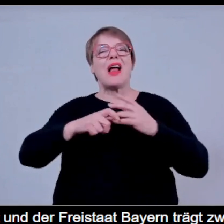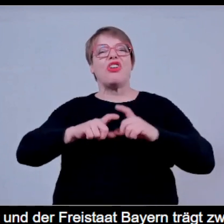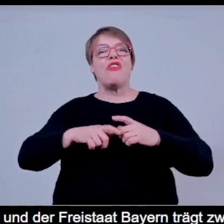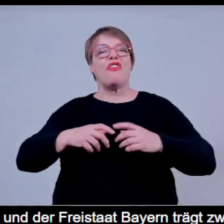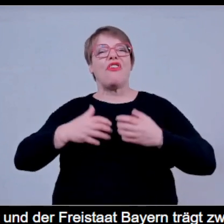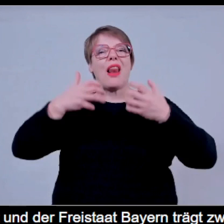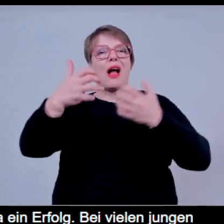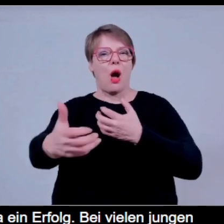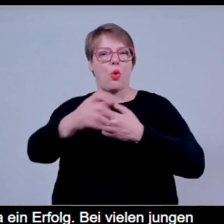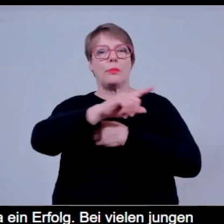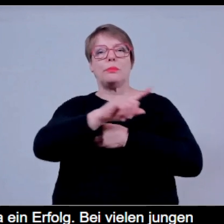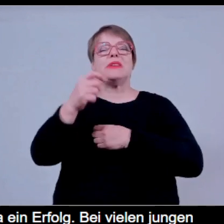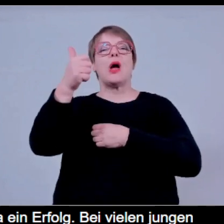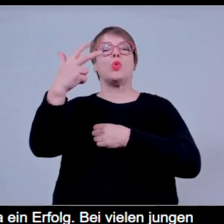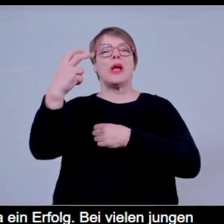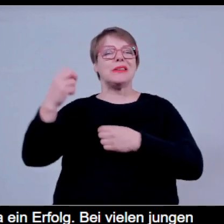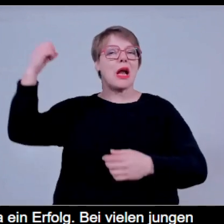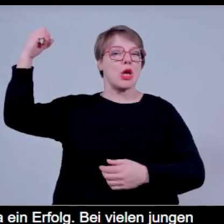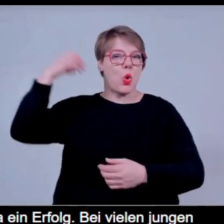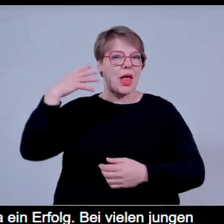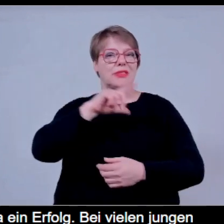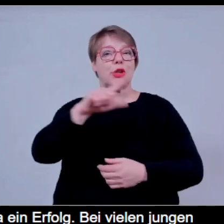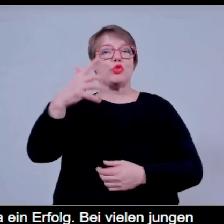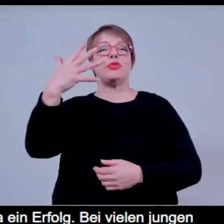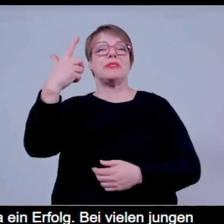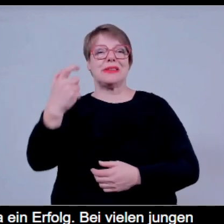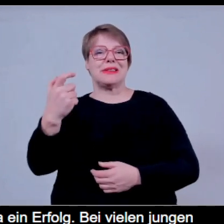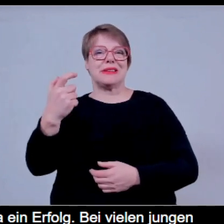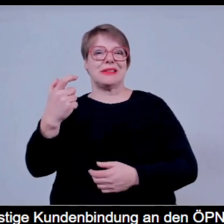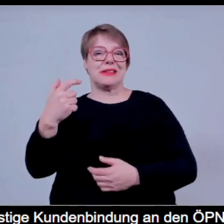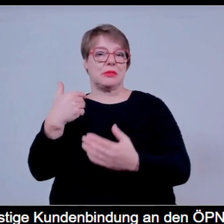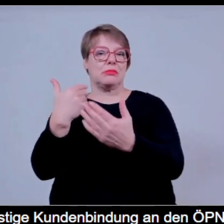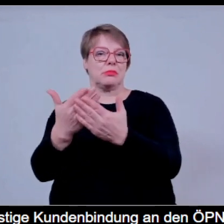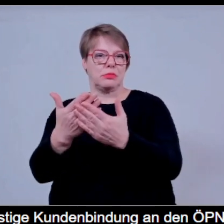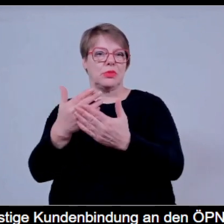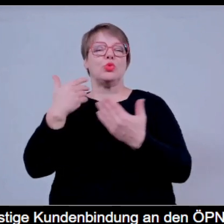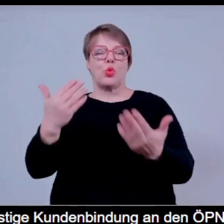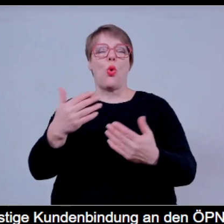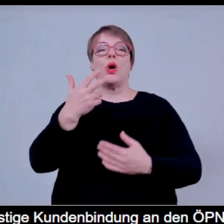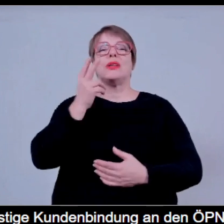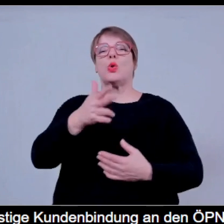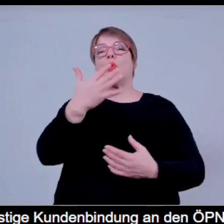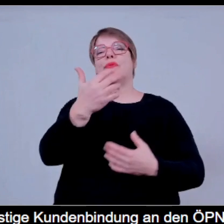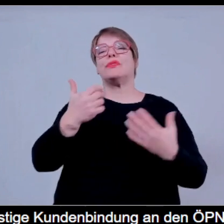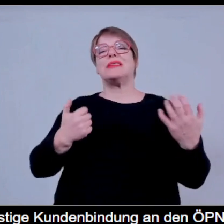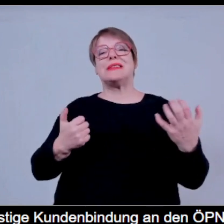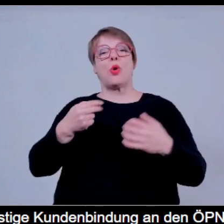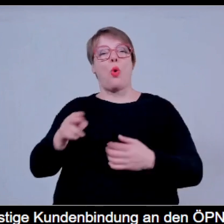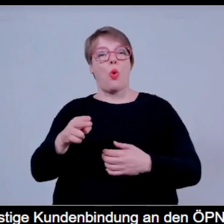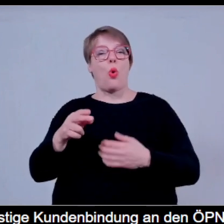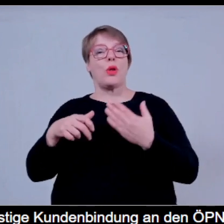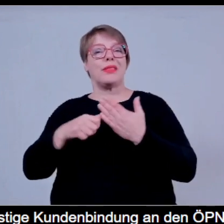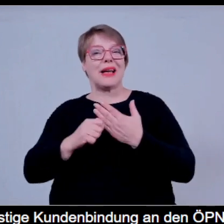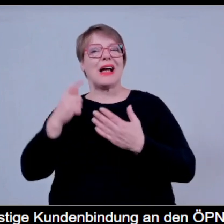angeboten, dass wir auch über die drei Milliarden hinaus die Hälfte von dem Defizit tragen würden. Aber jetzt ist da der Bund